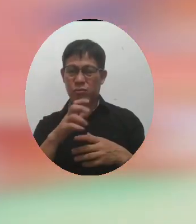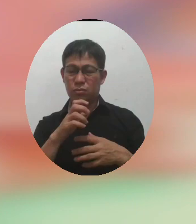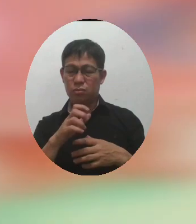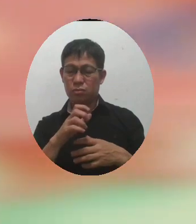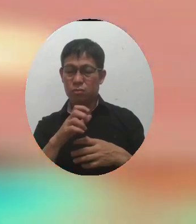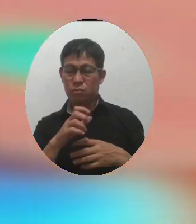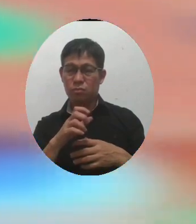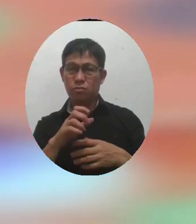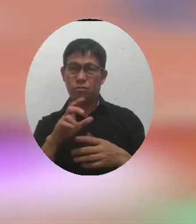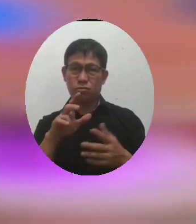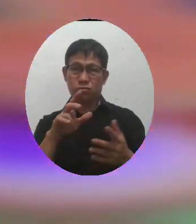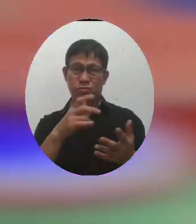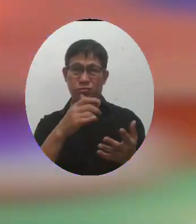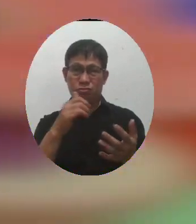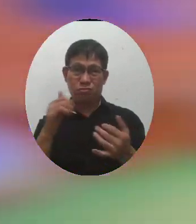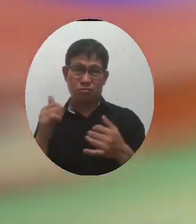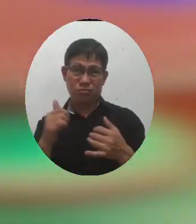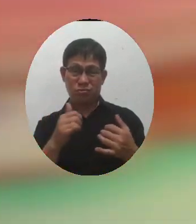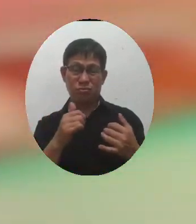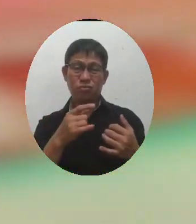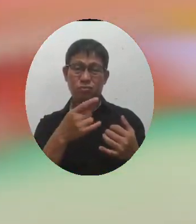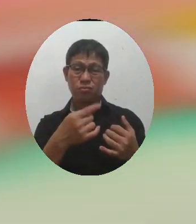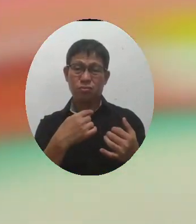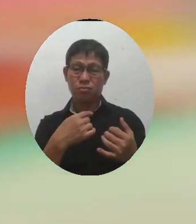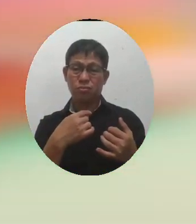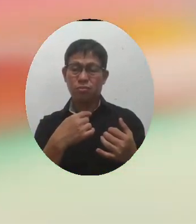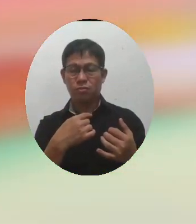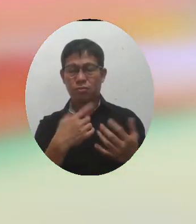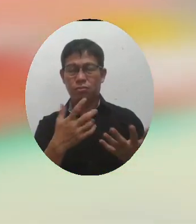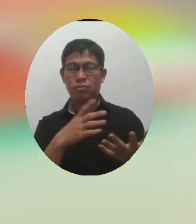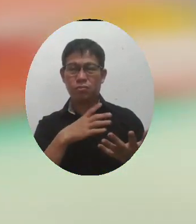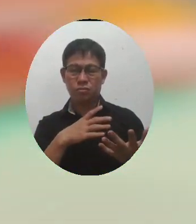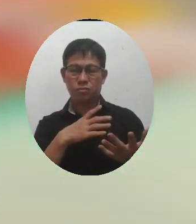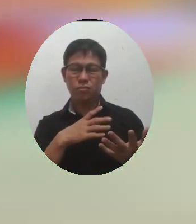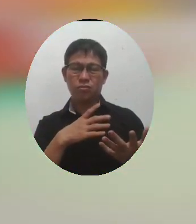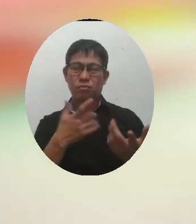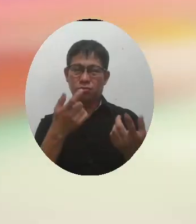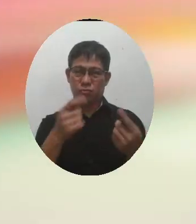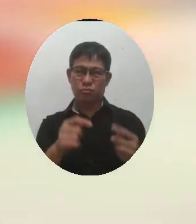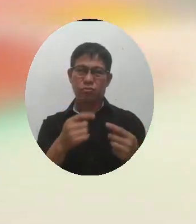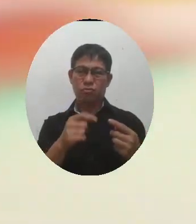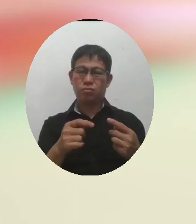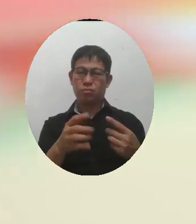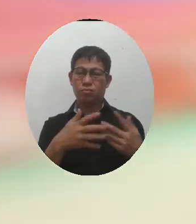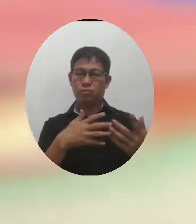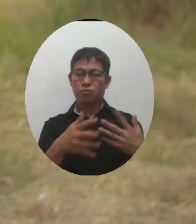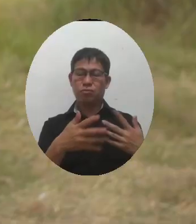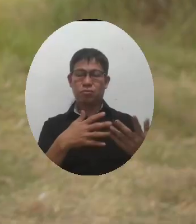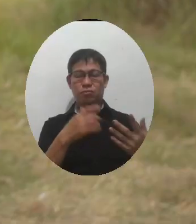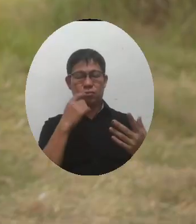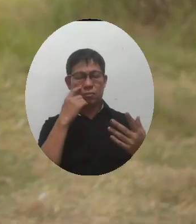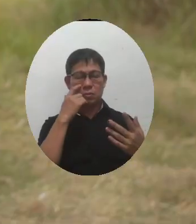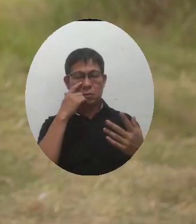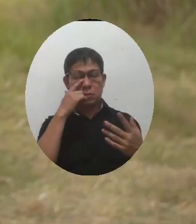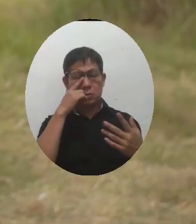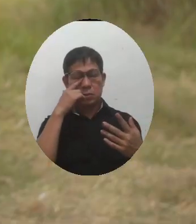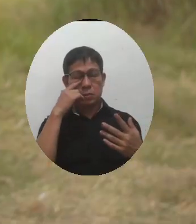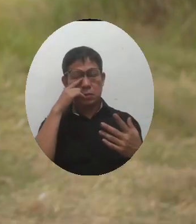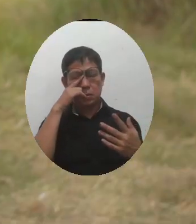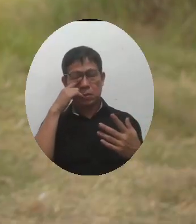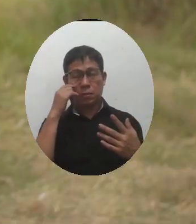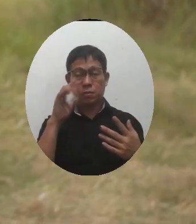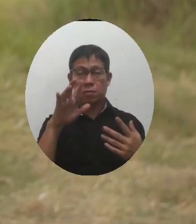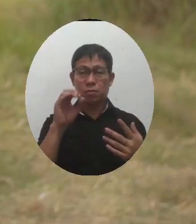kasi kami ng SM, talaga pong gustong-gusto niyang maglaro. So sabi ko po sa asawa ko, kahit sige, try